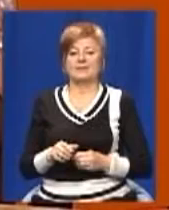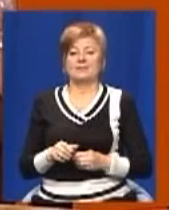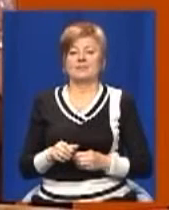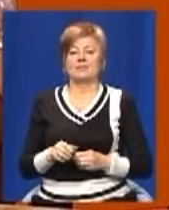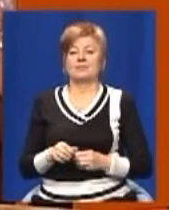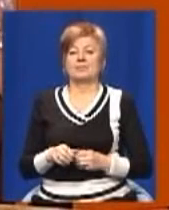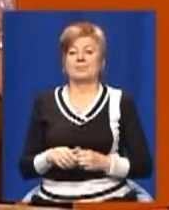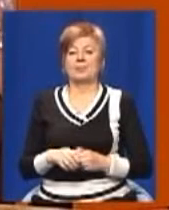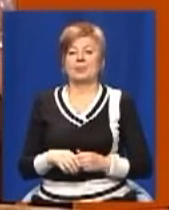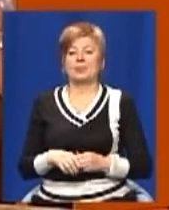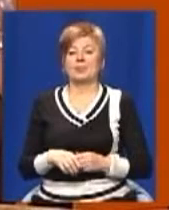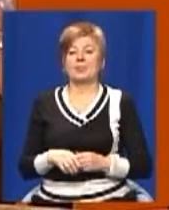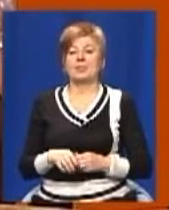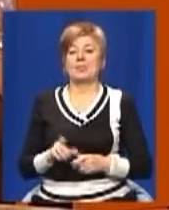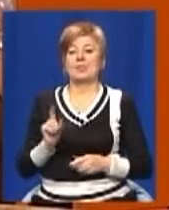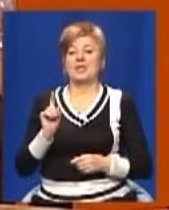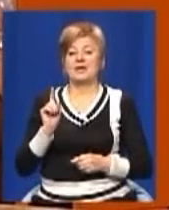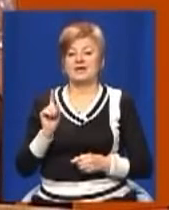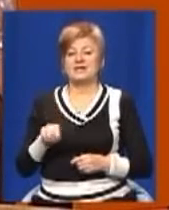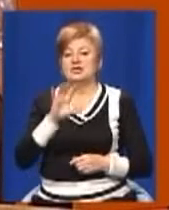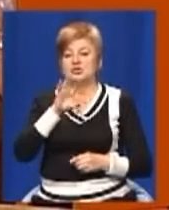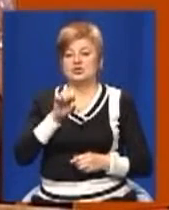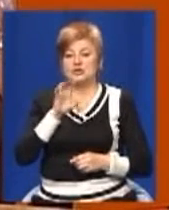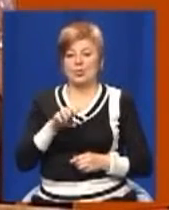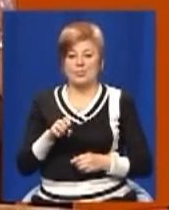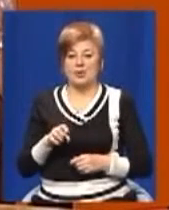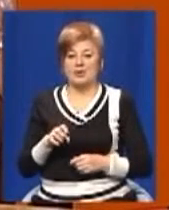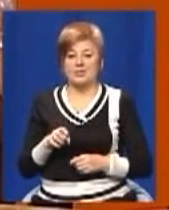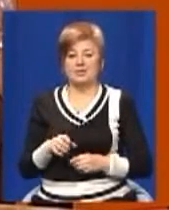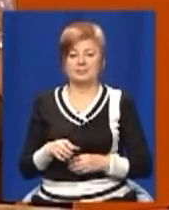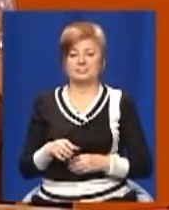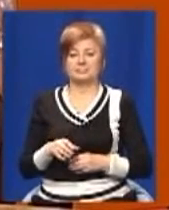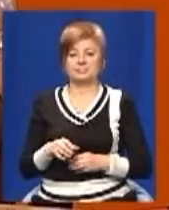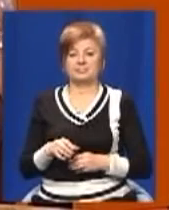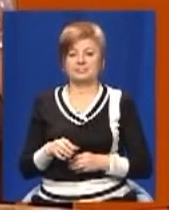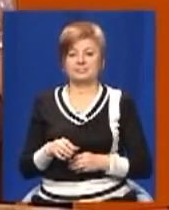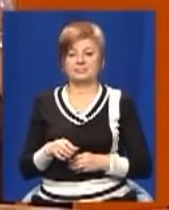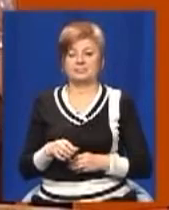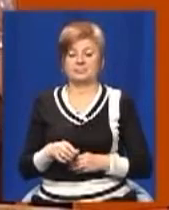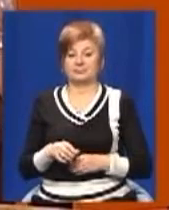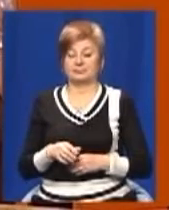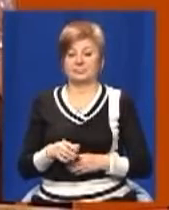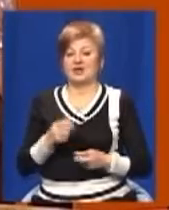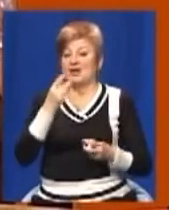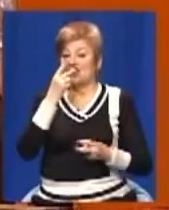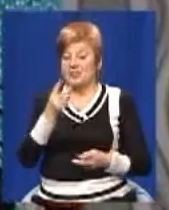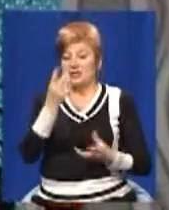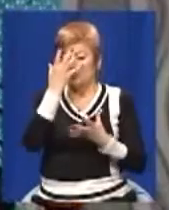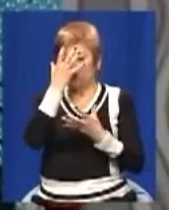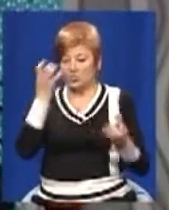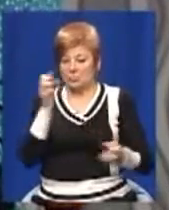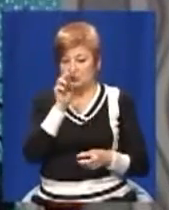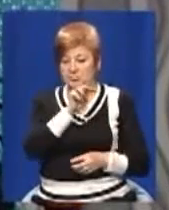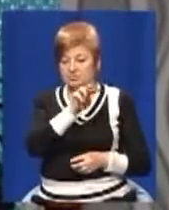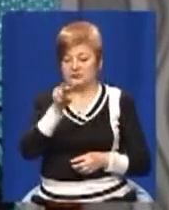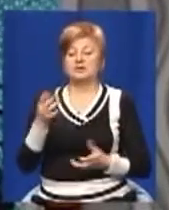Та він все видить в темноті. Бачу. Тобто так, цуцики